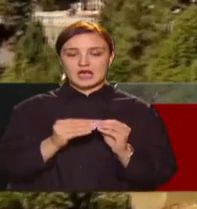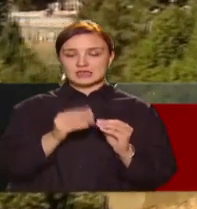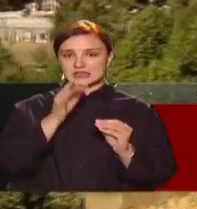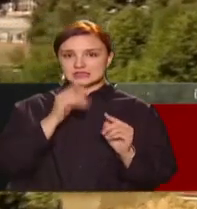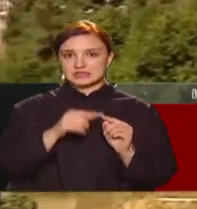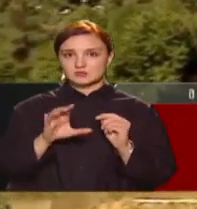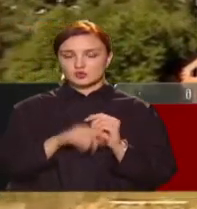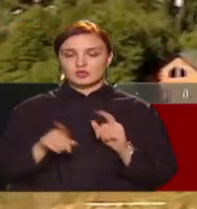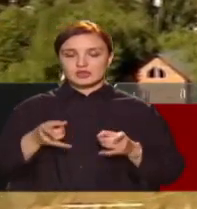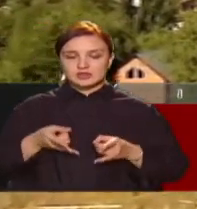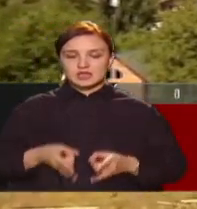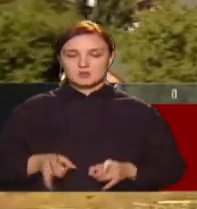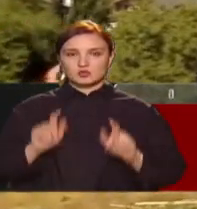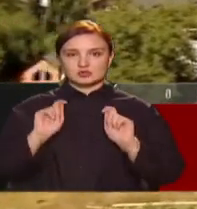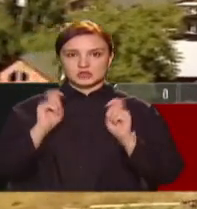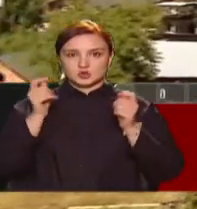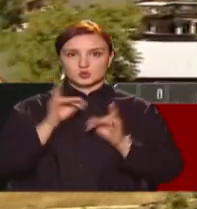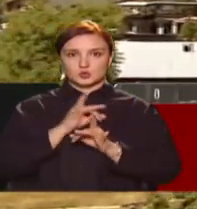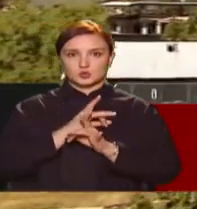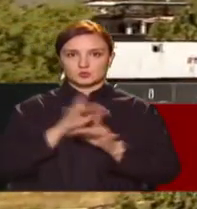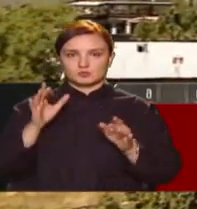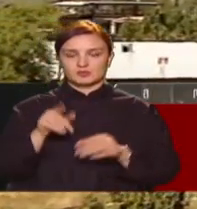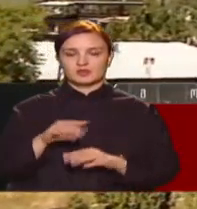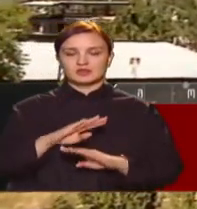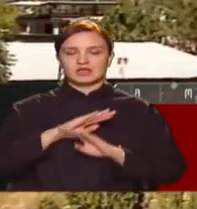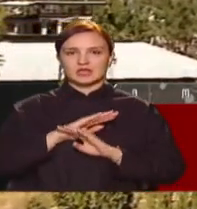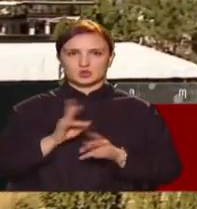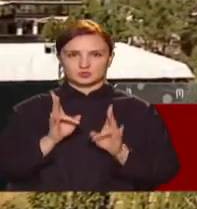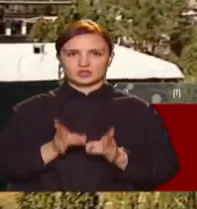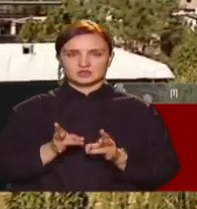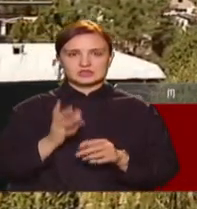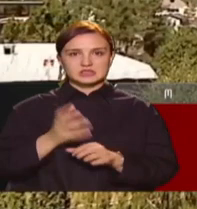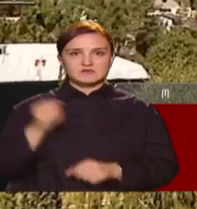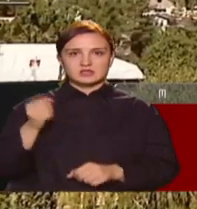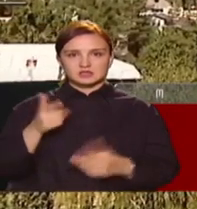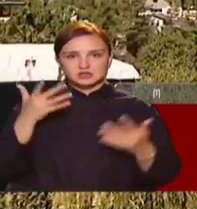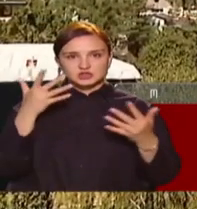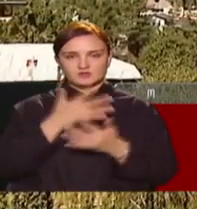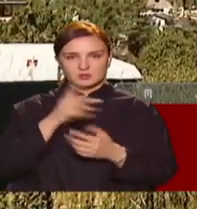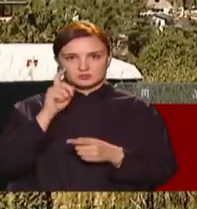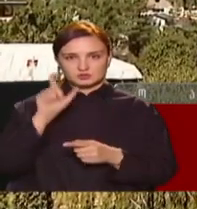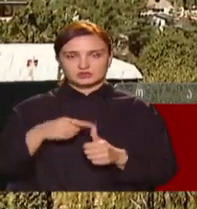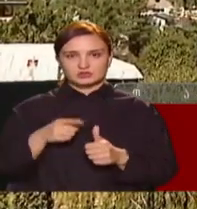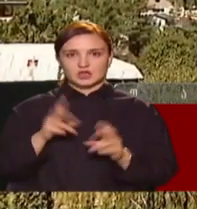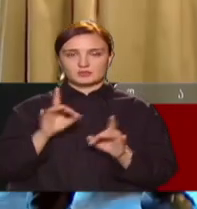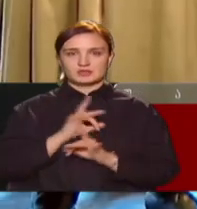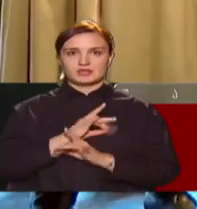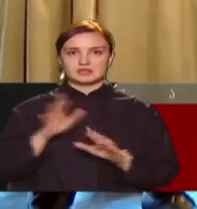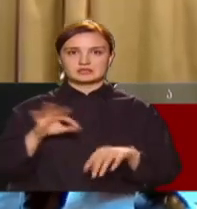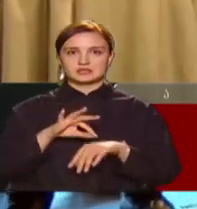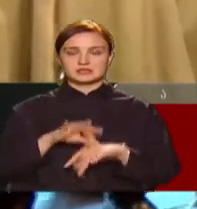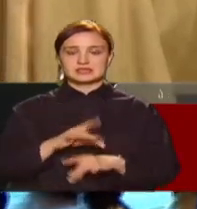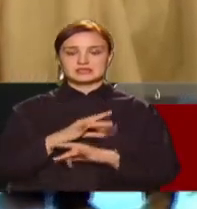ბოლოს დაბადების საიუბილეო თარიღზე ლატალში ტრაგიკულად დაღუპული სვენეთზე შეყვარებული ბიჭის სახელობის დღესასწაულს აღნიშნავენ.